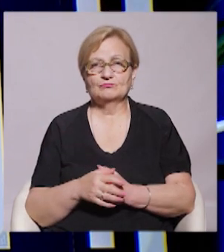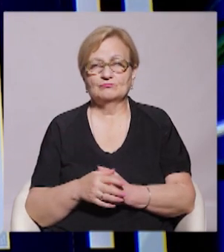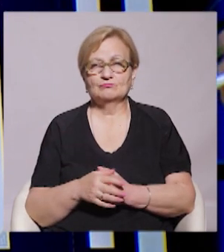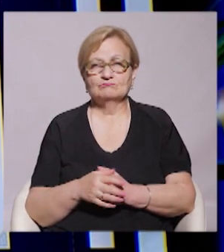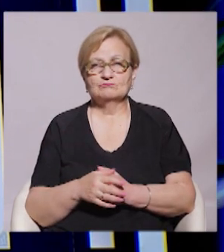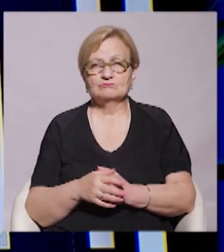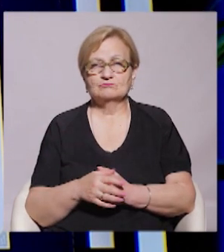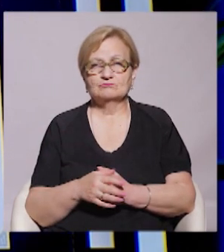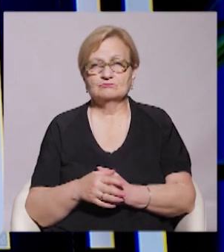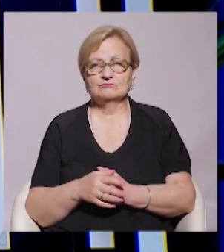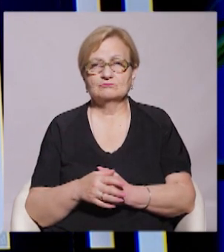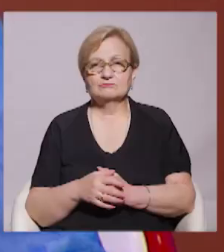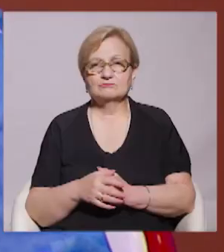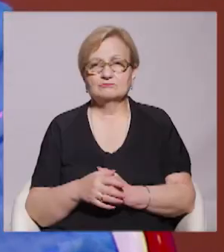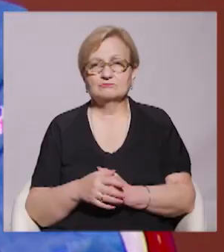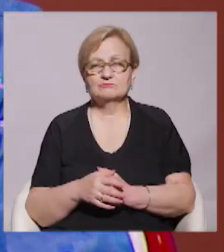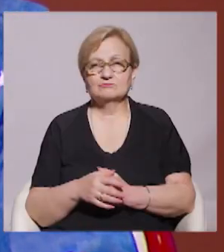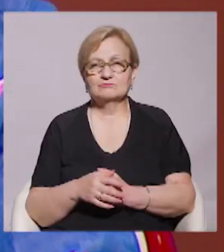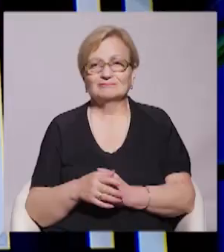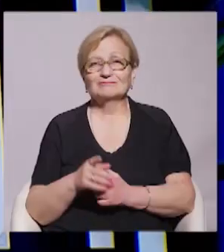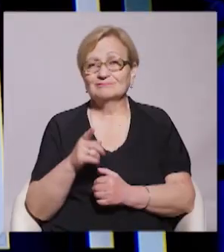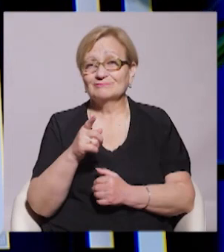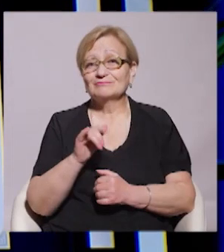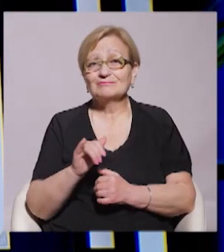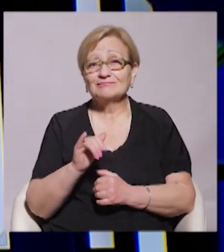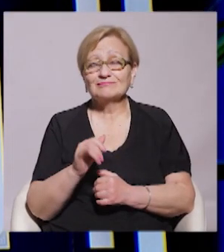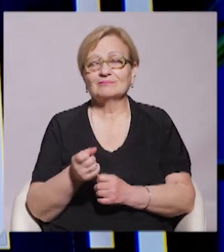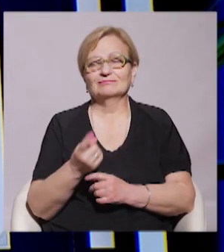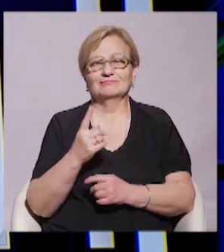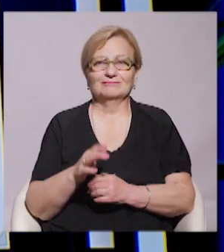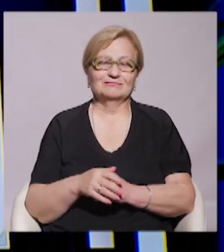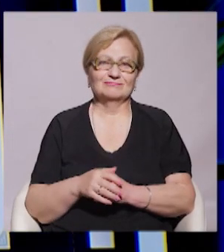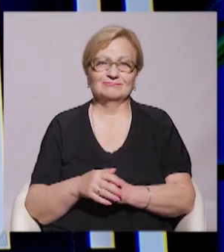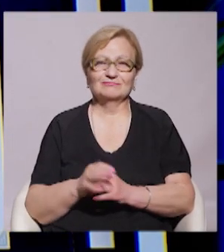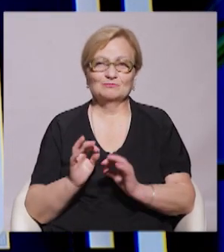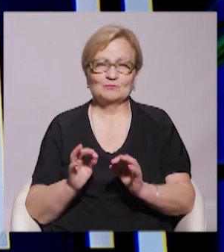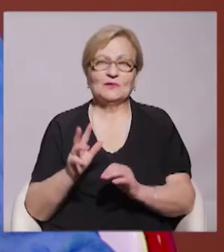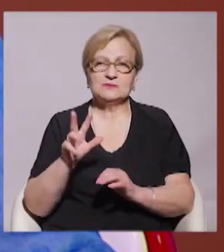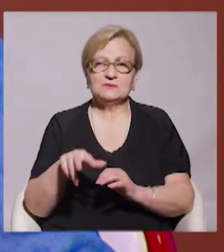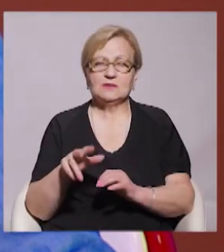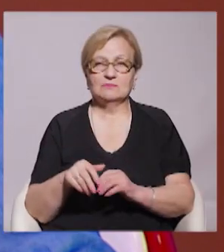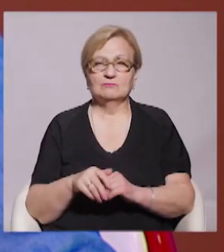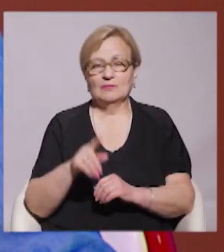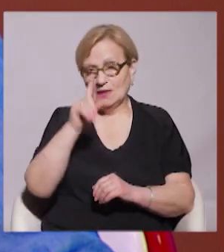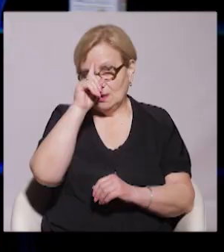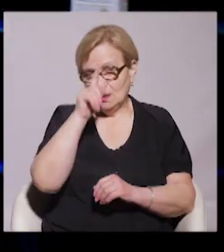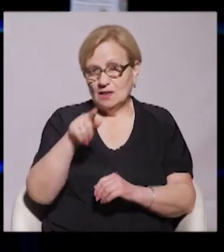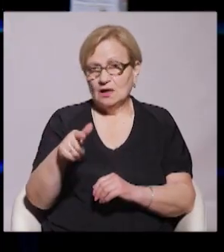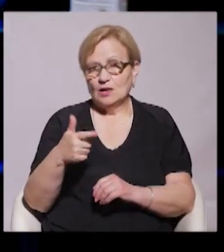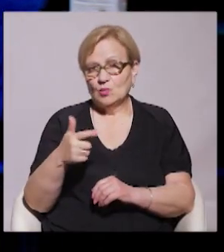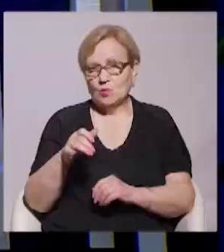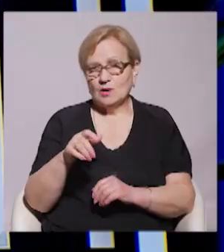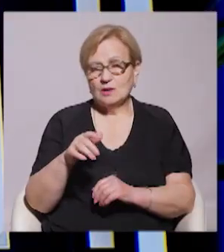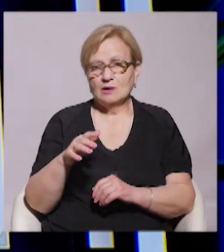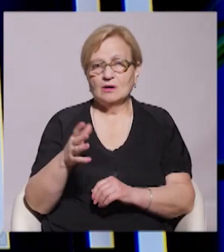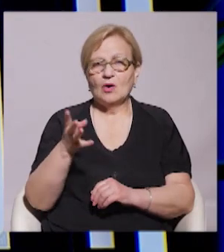2 მესამე სად არის აი აქ არის 3 მართალია გუგა 5-იანი რამდენიაო რა